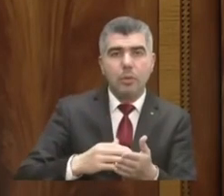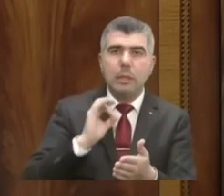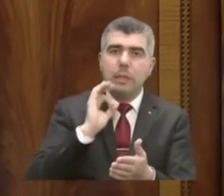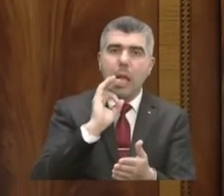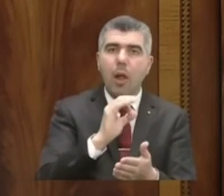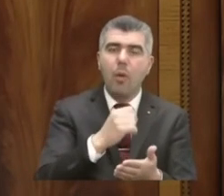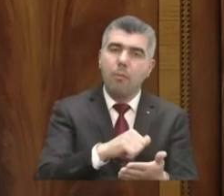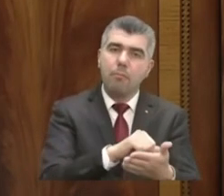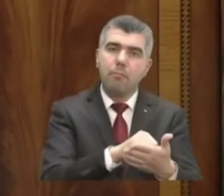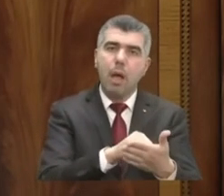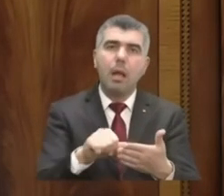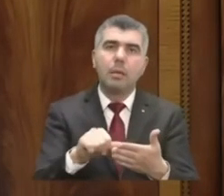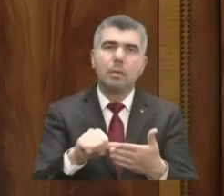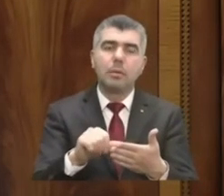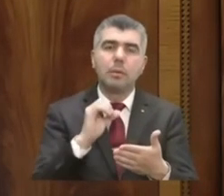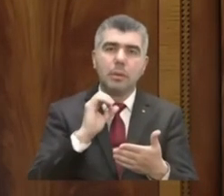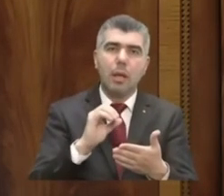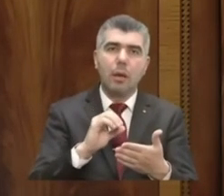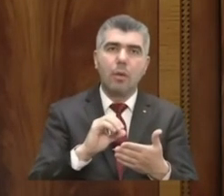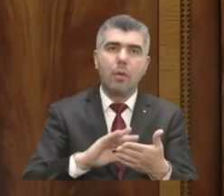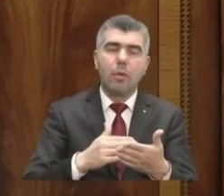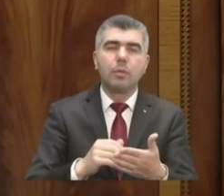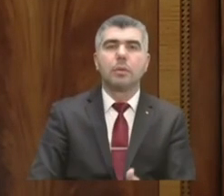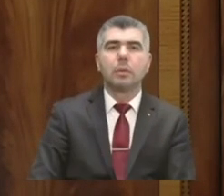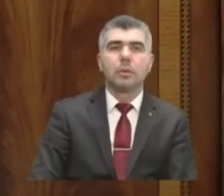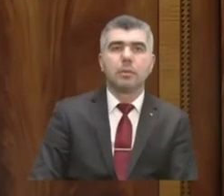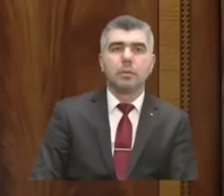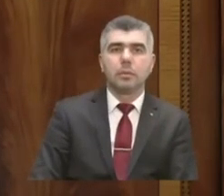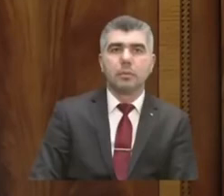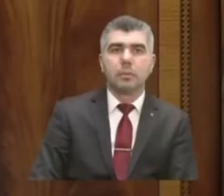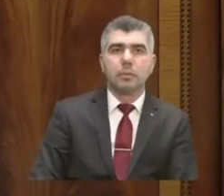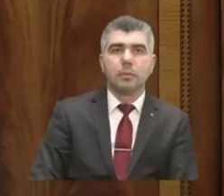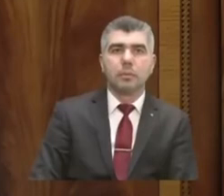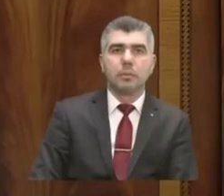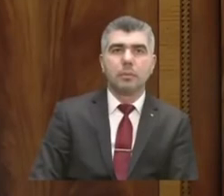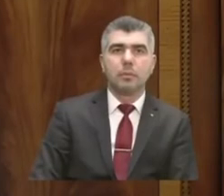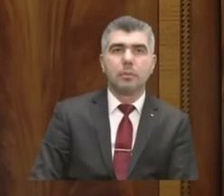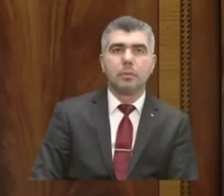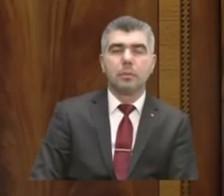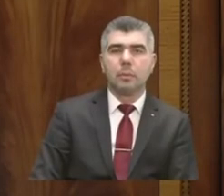اوتوماتيكمون، 15% كتمشي ديريكتومون لهذيك المشروع. اذا